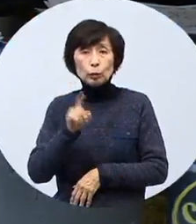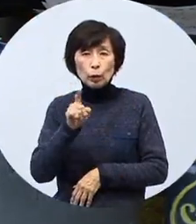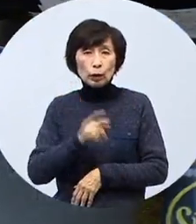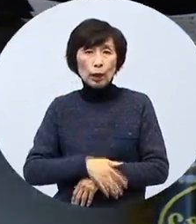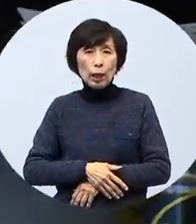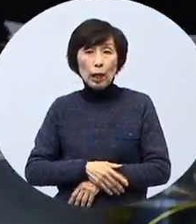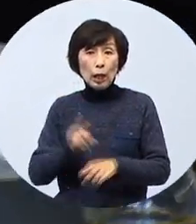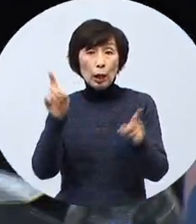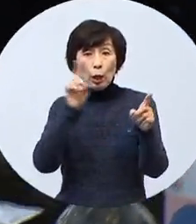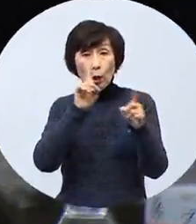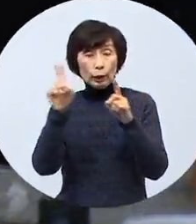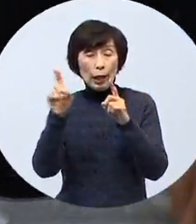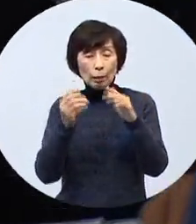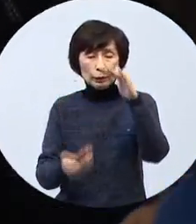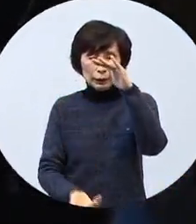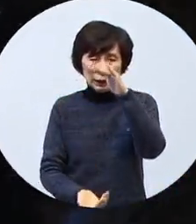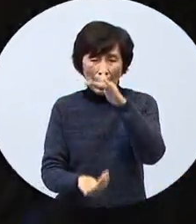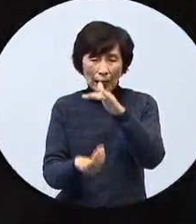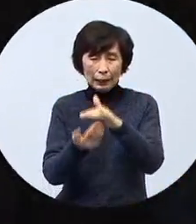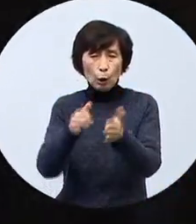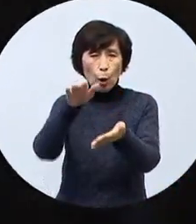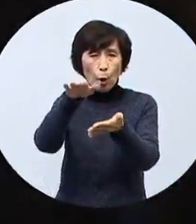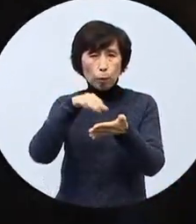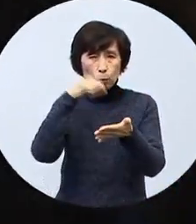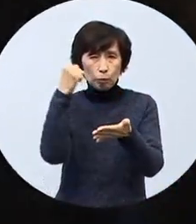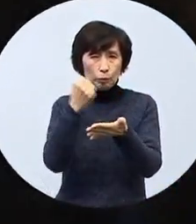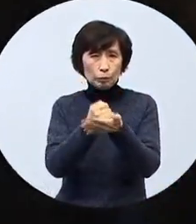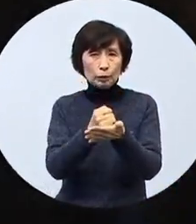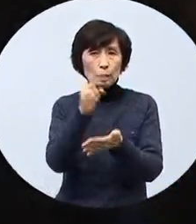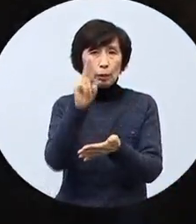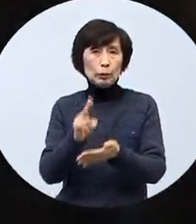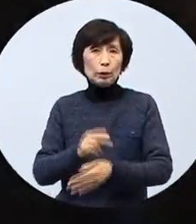このゲーム最大の収穫になったのかもしれません。